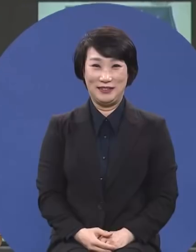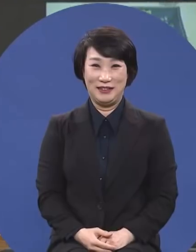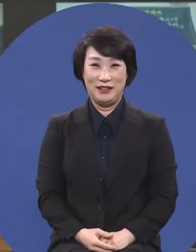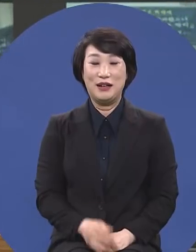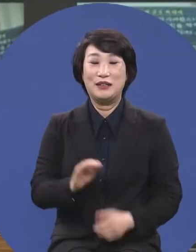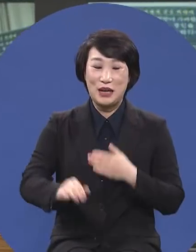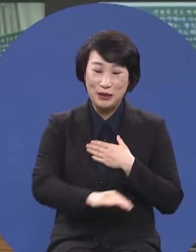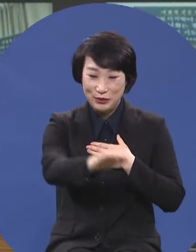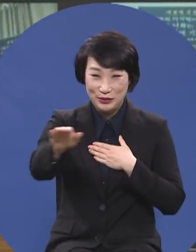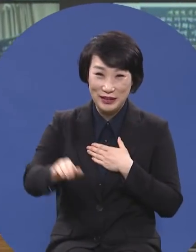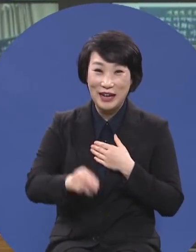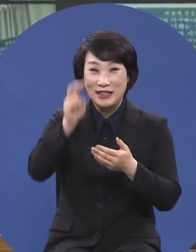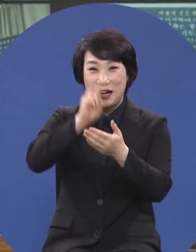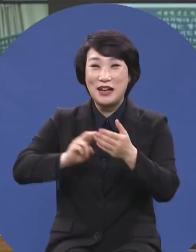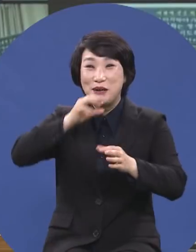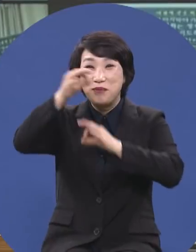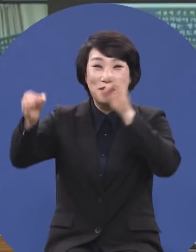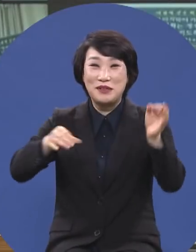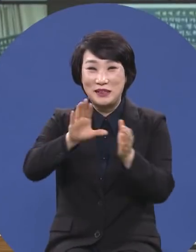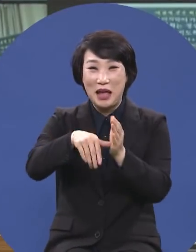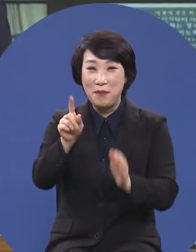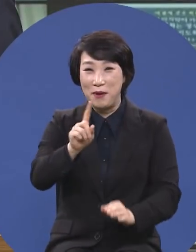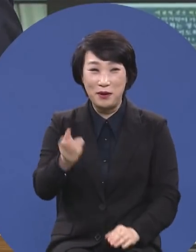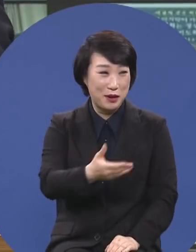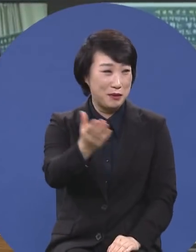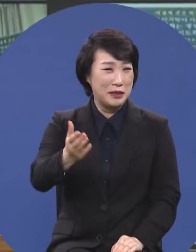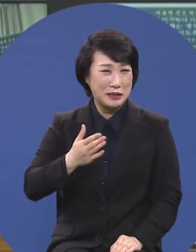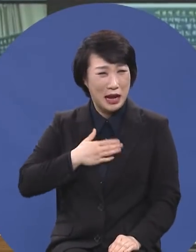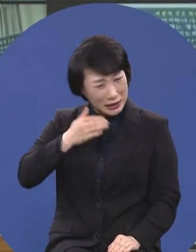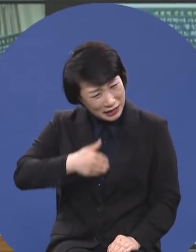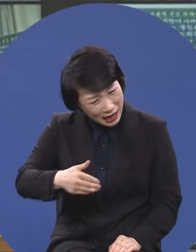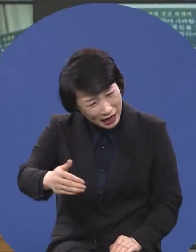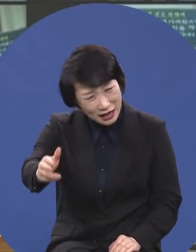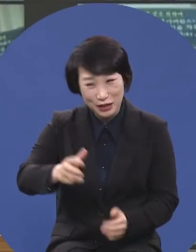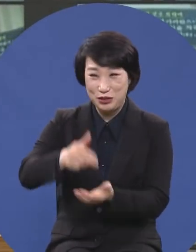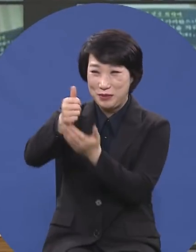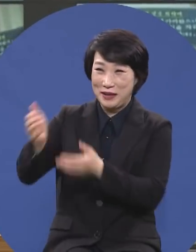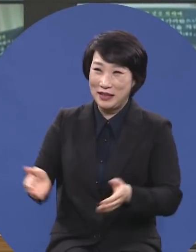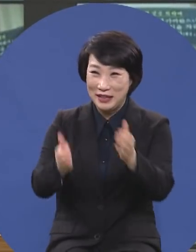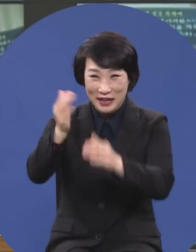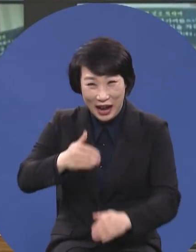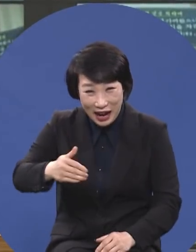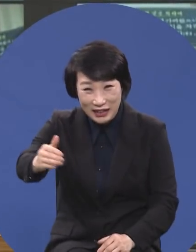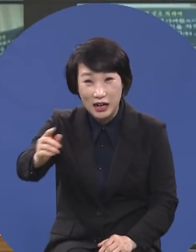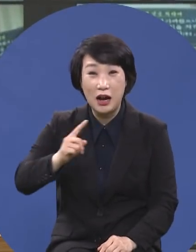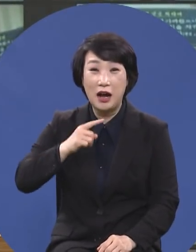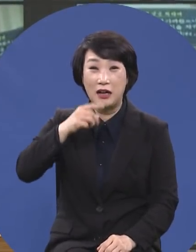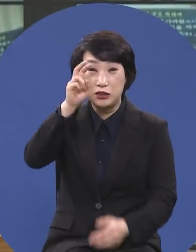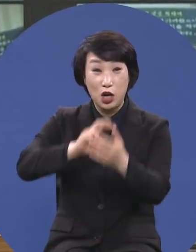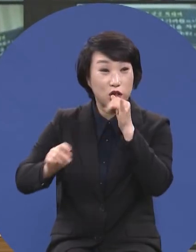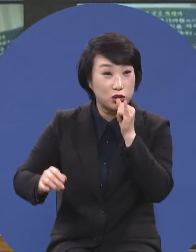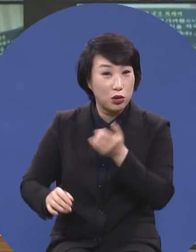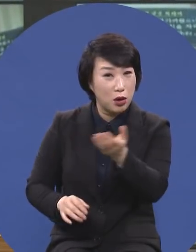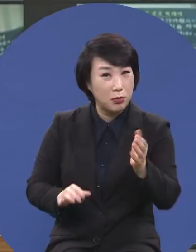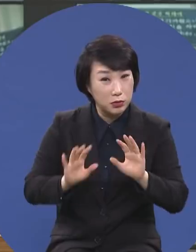그러므로 우리가 찬양할 때도 못해요. 나는 가리라 주의 길을 가리라. 근데 사실은 입만